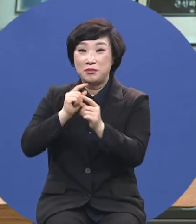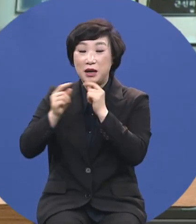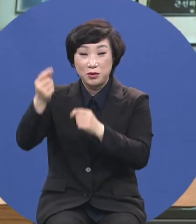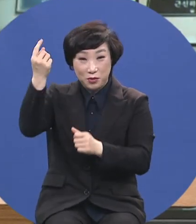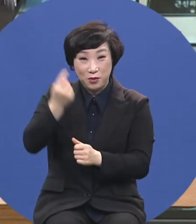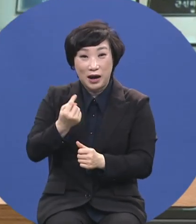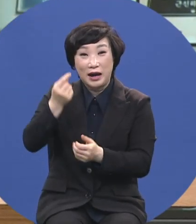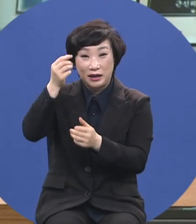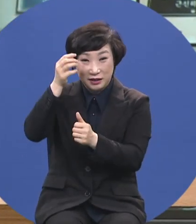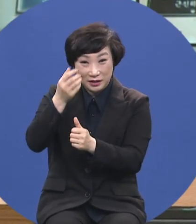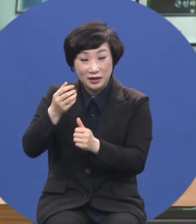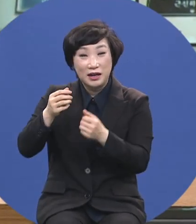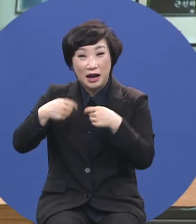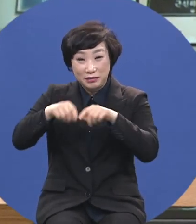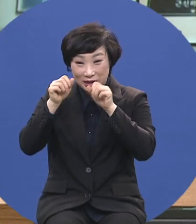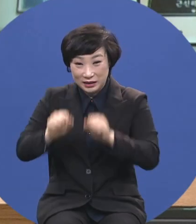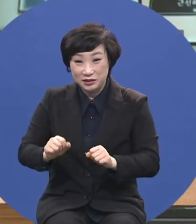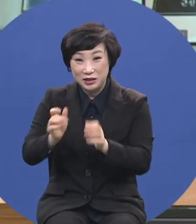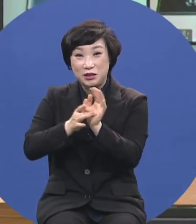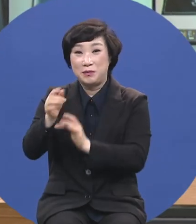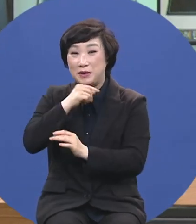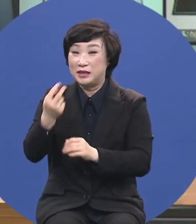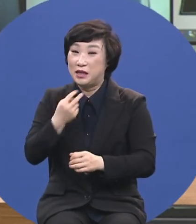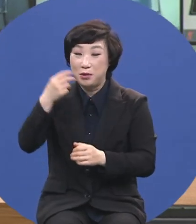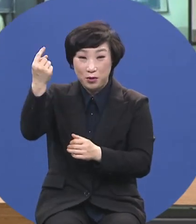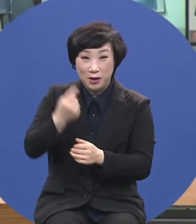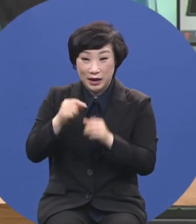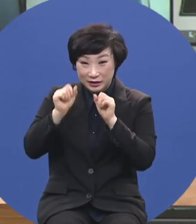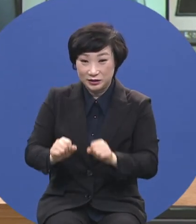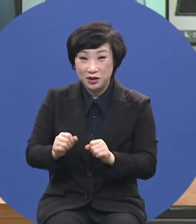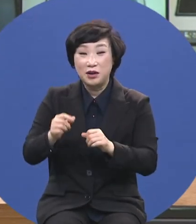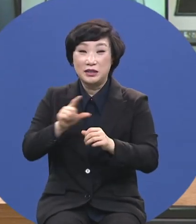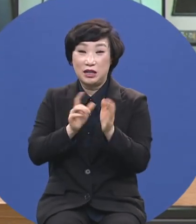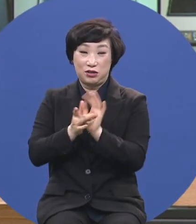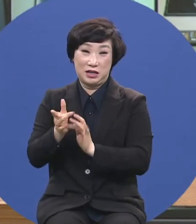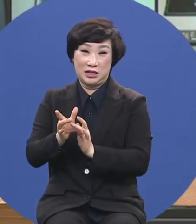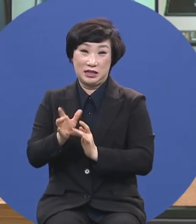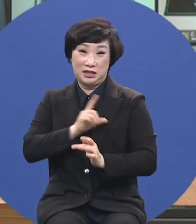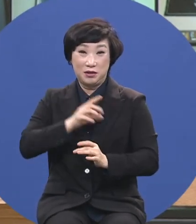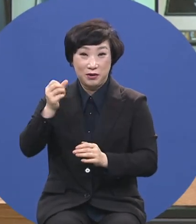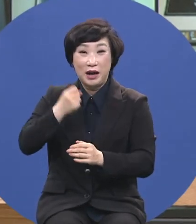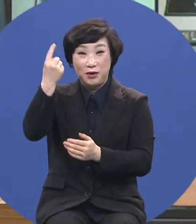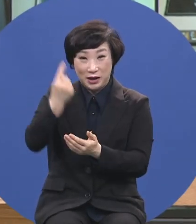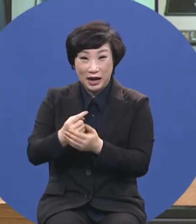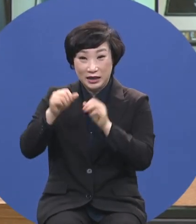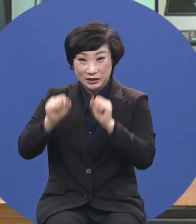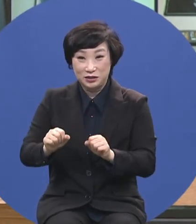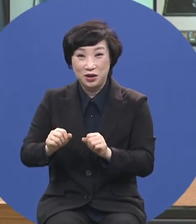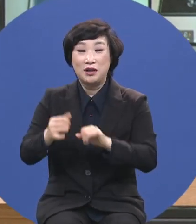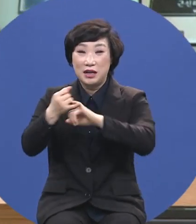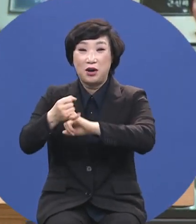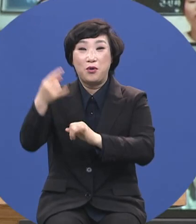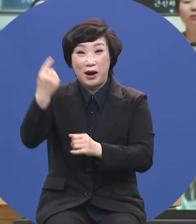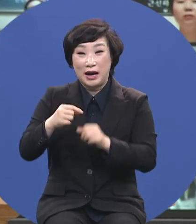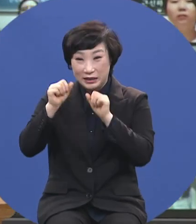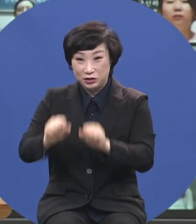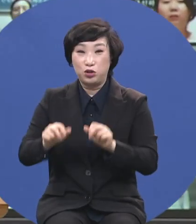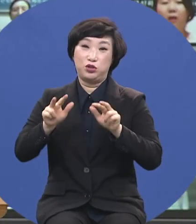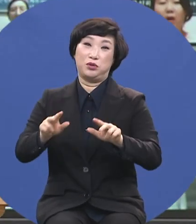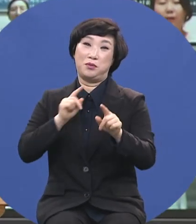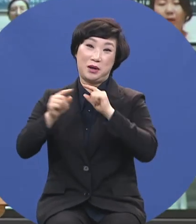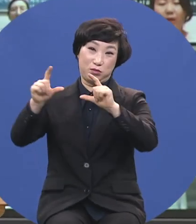계시다. 피의 생명으로 와 있다. 그 이름으로 와 있다. 약속으로 와 있다. 지금도 말씀하고 계시다.